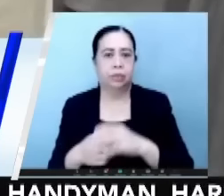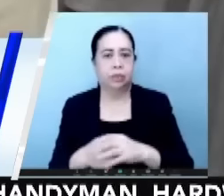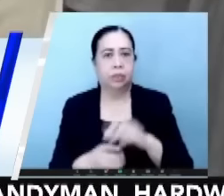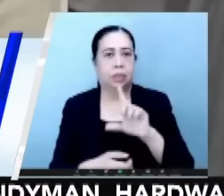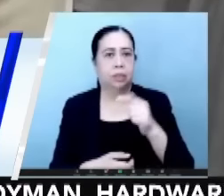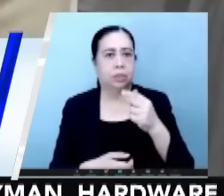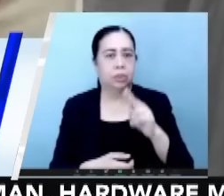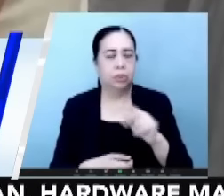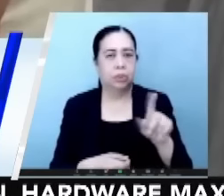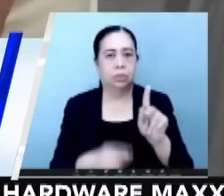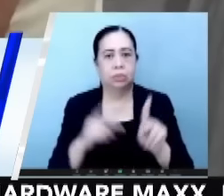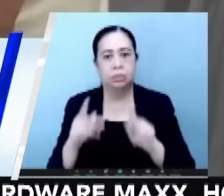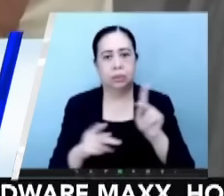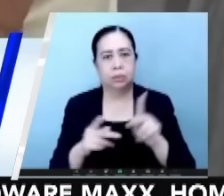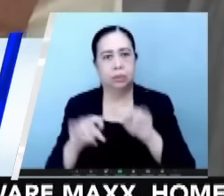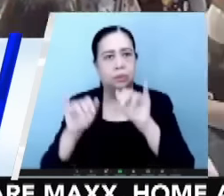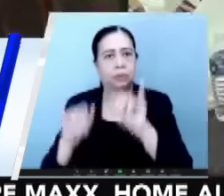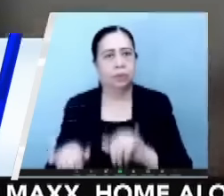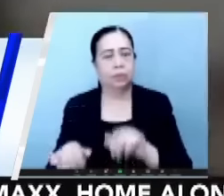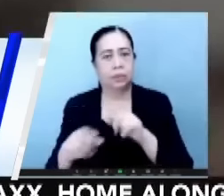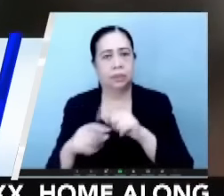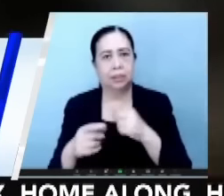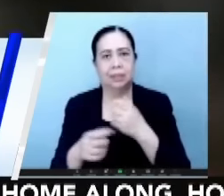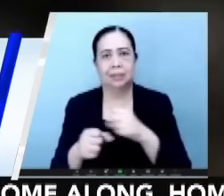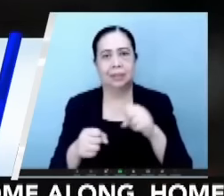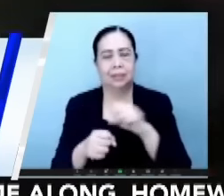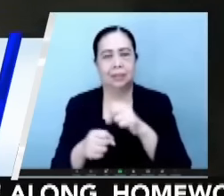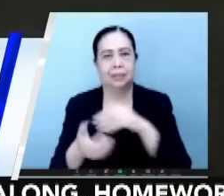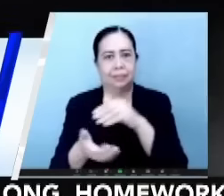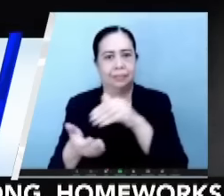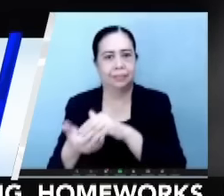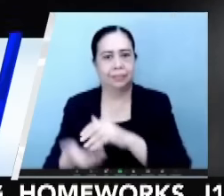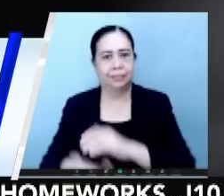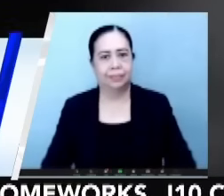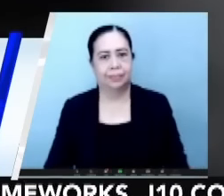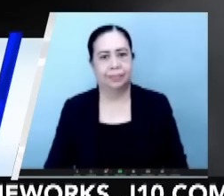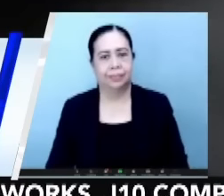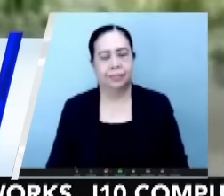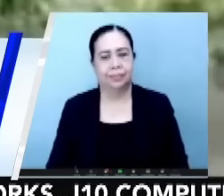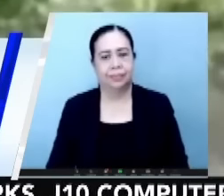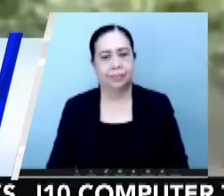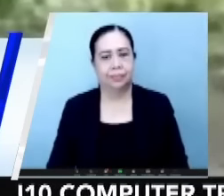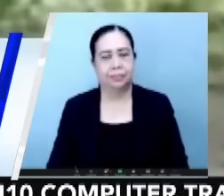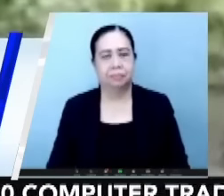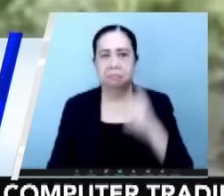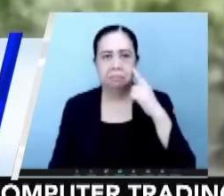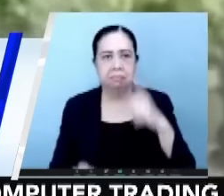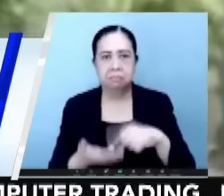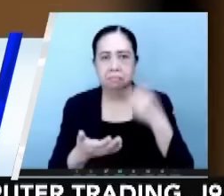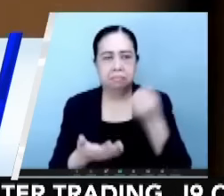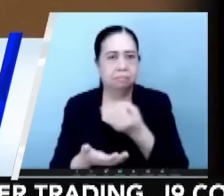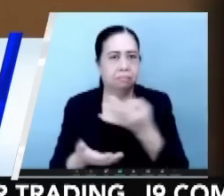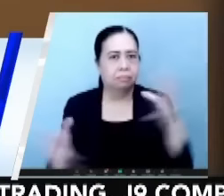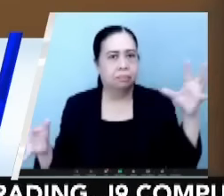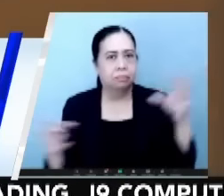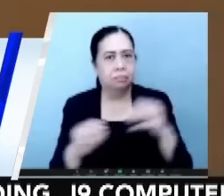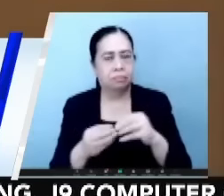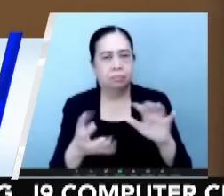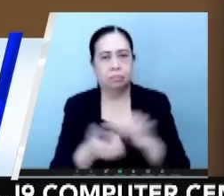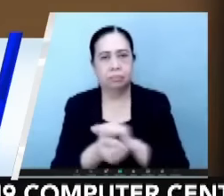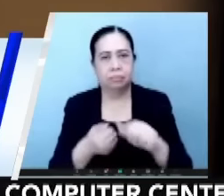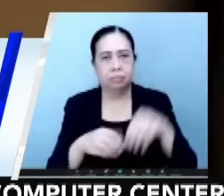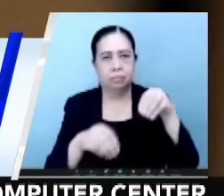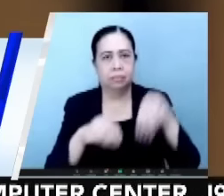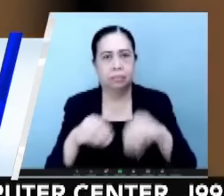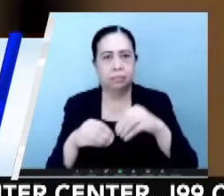residenteng nananatili sa evacuation center. Hindi pa matukoy ang halaga ng pinsala sa agrikultura at infrastruktura.